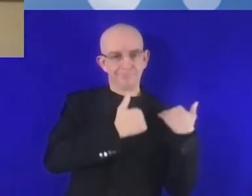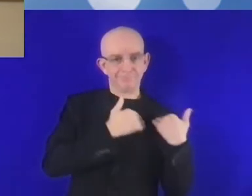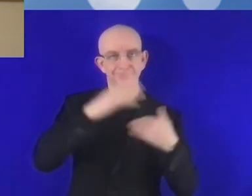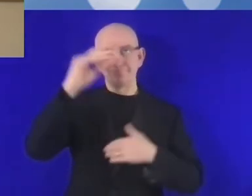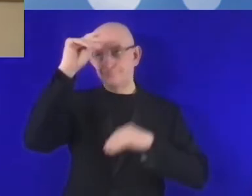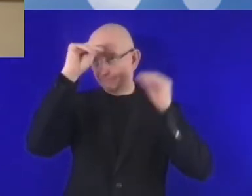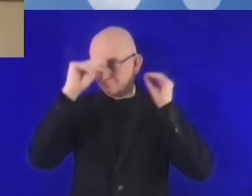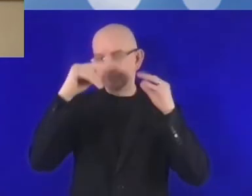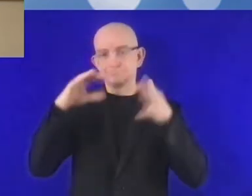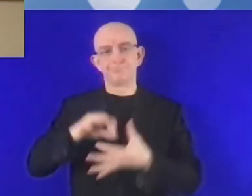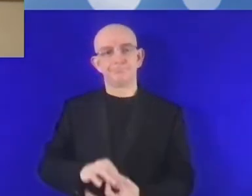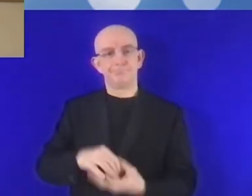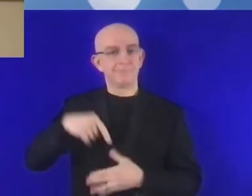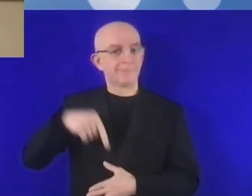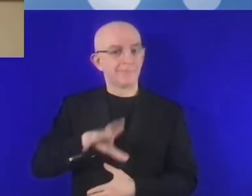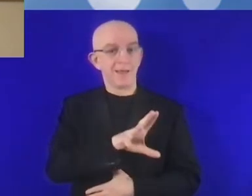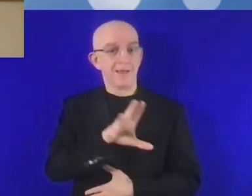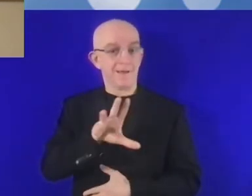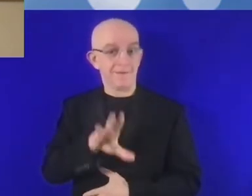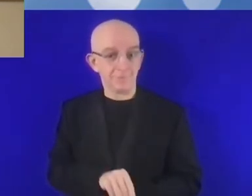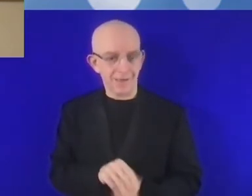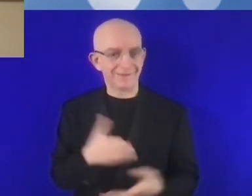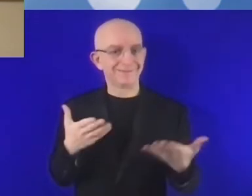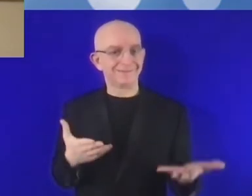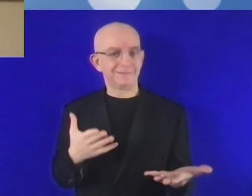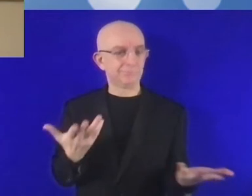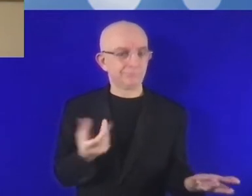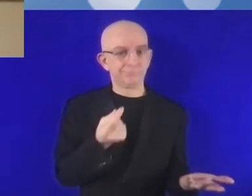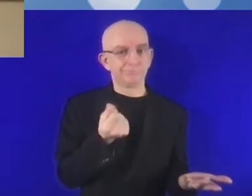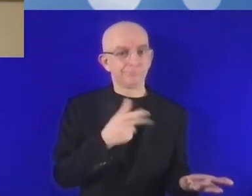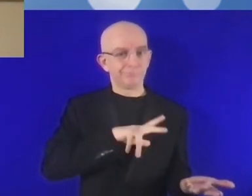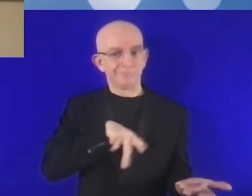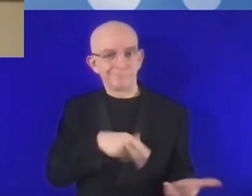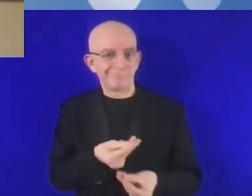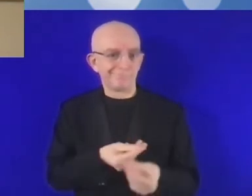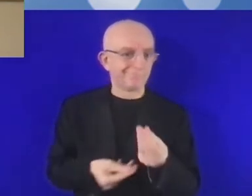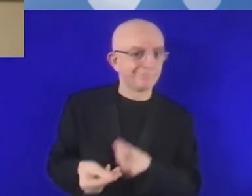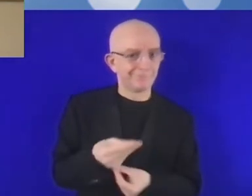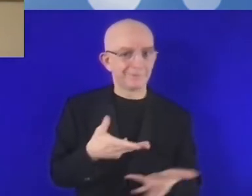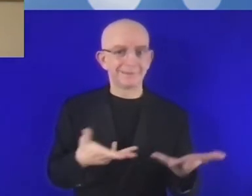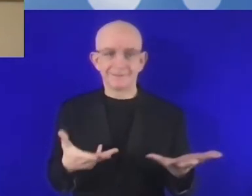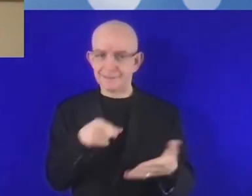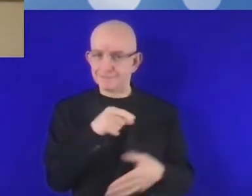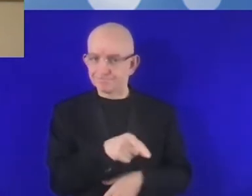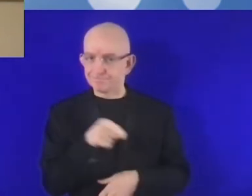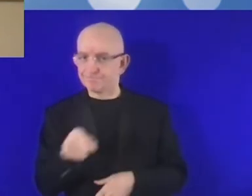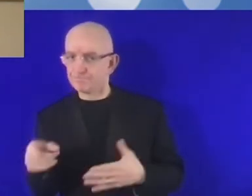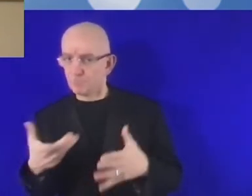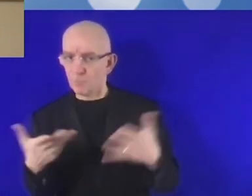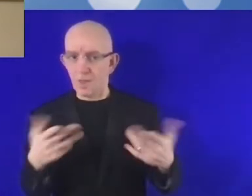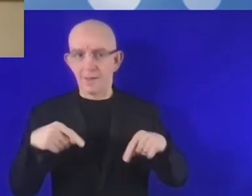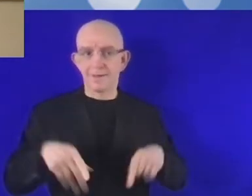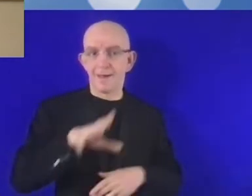يعتمد تطورها بشكل عام إلى الوصول إلى هذه الأجهزة الرقمية. أود أن